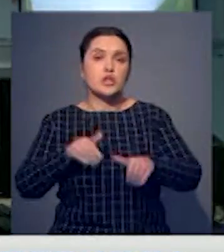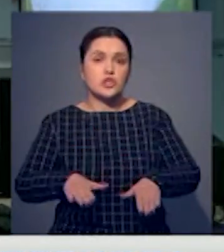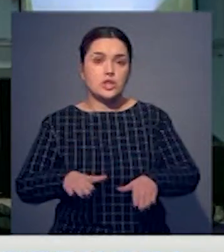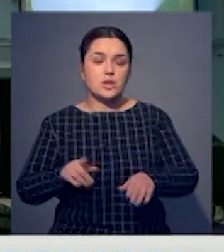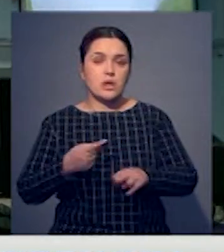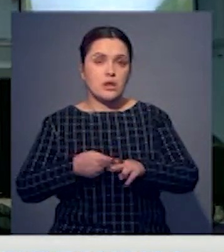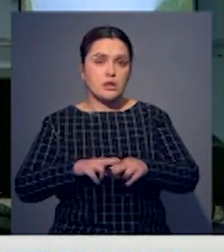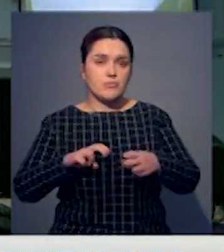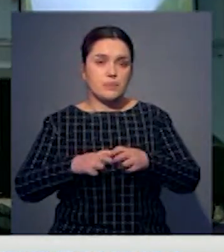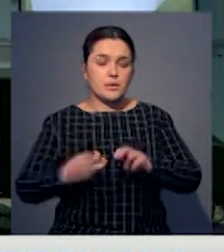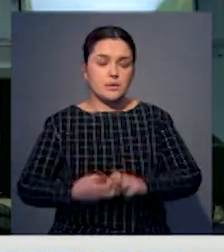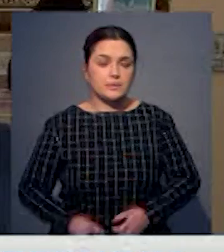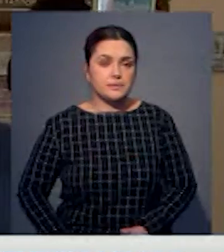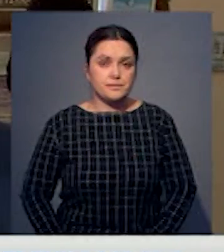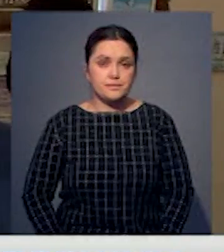данной проблемы.